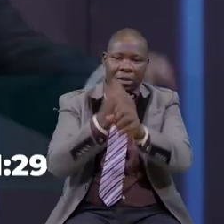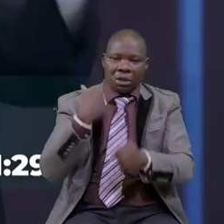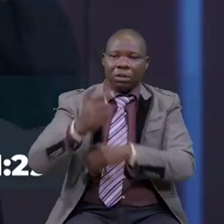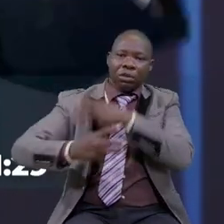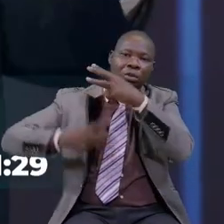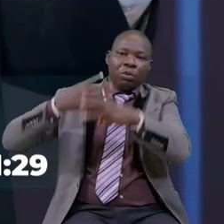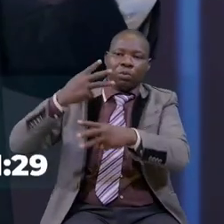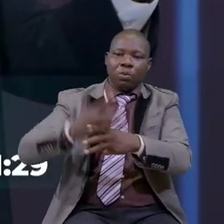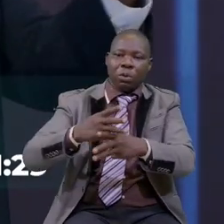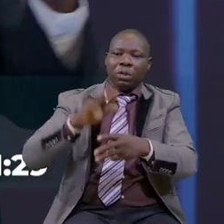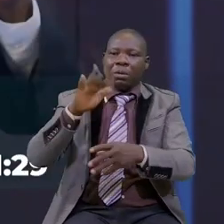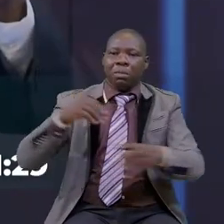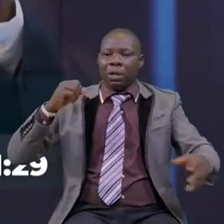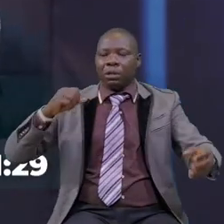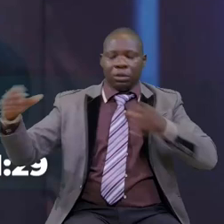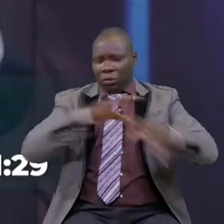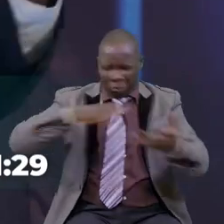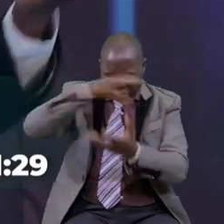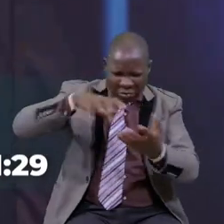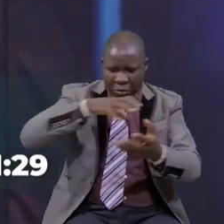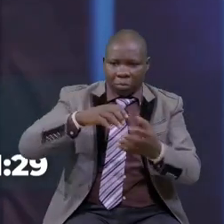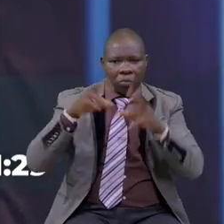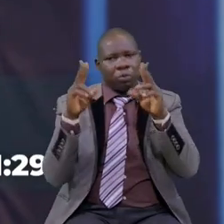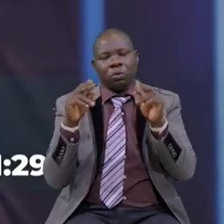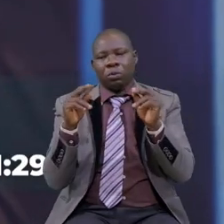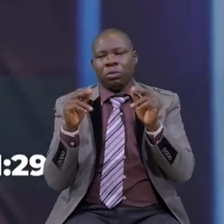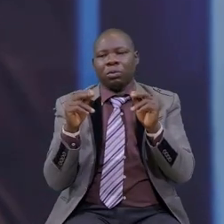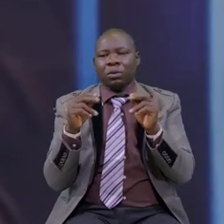nous allons prendre le monde. Ah,